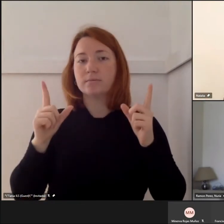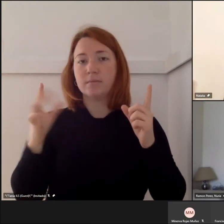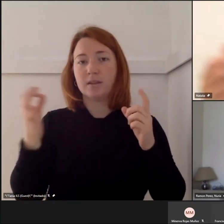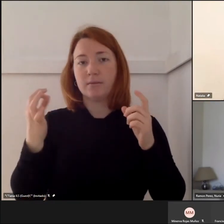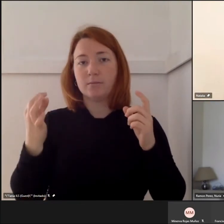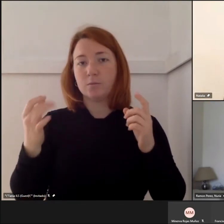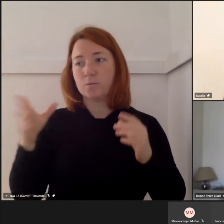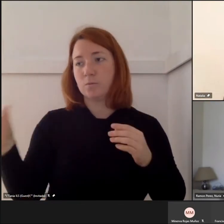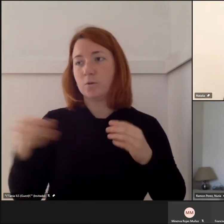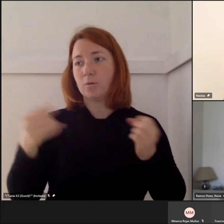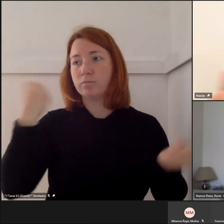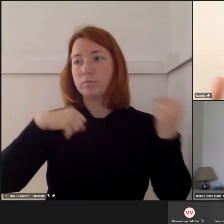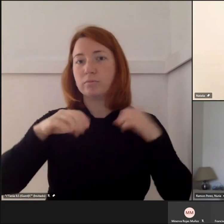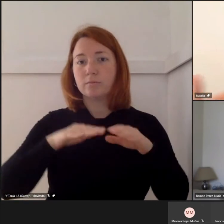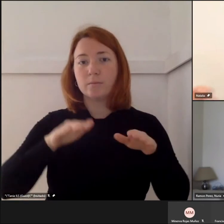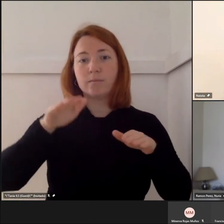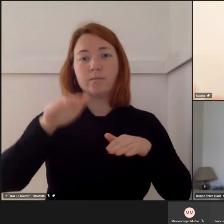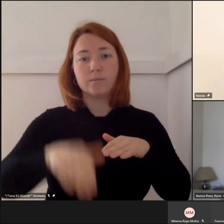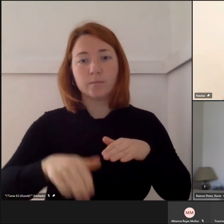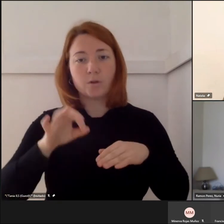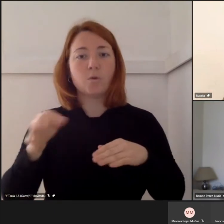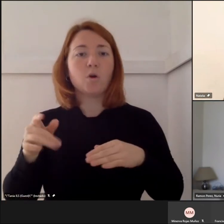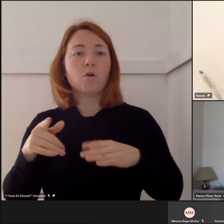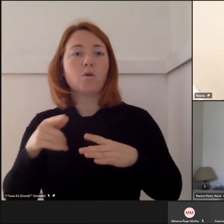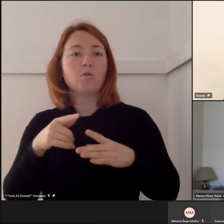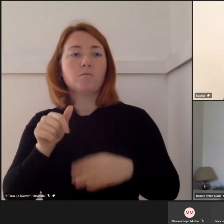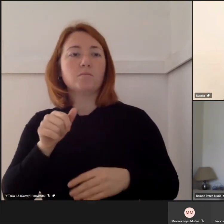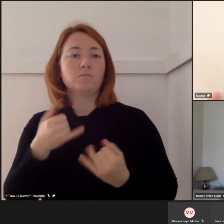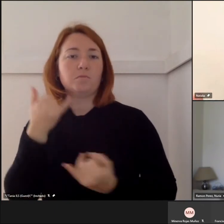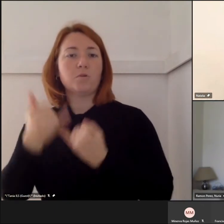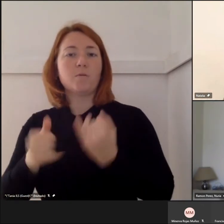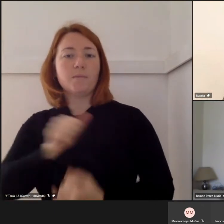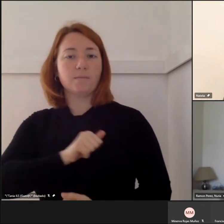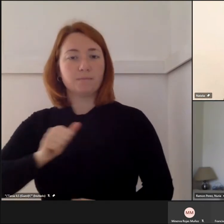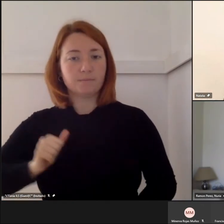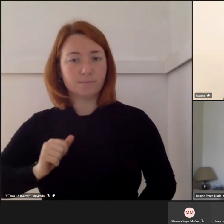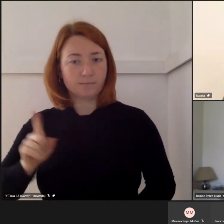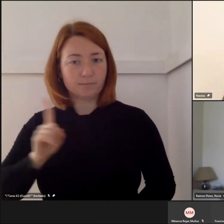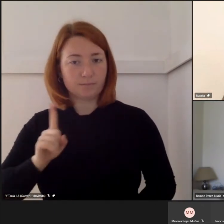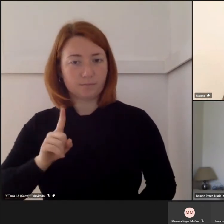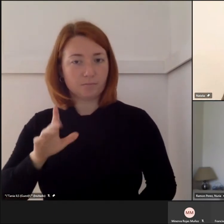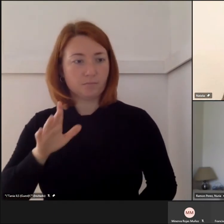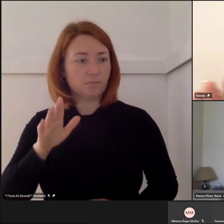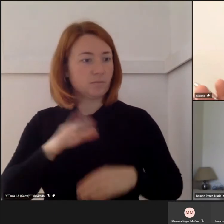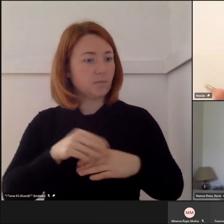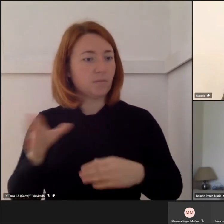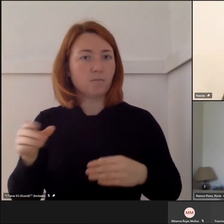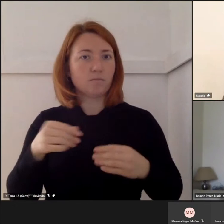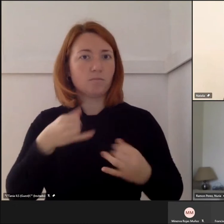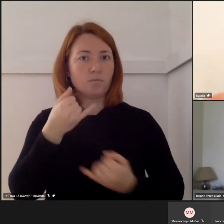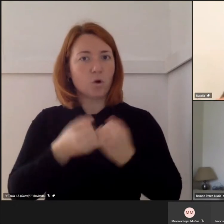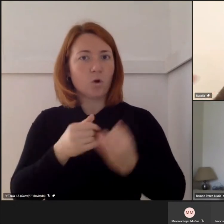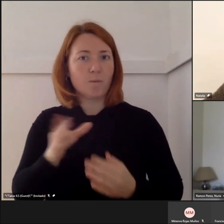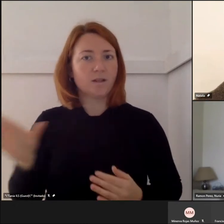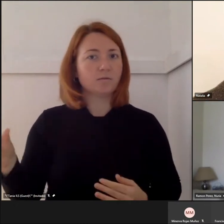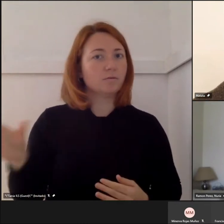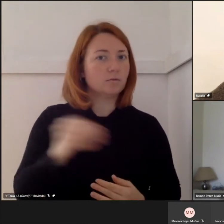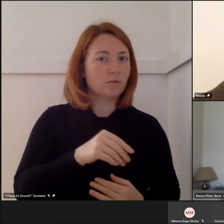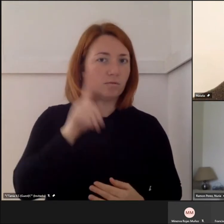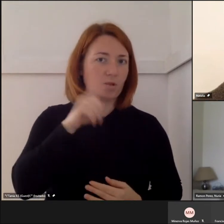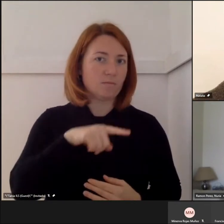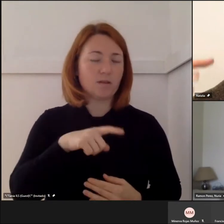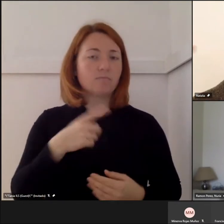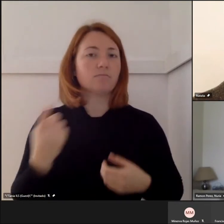miqueta un pas endavant, no? Vull dir, ja no és un problema tan particular, sinó que l'hem fet més extensiu i més de tothom, no? Llavors crec que això és un camí